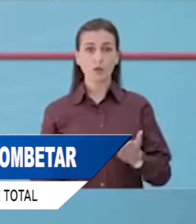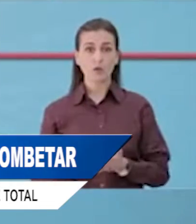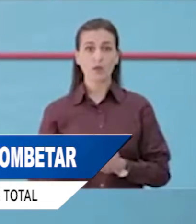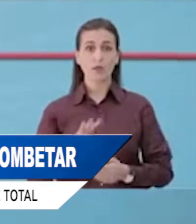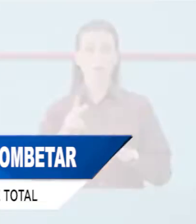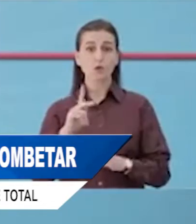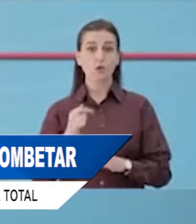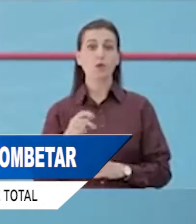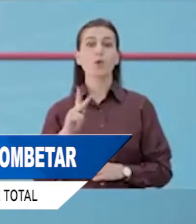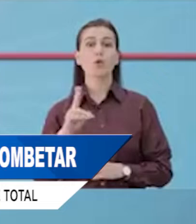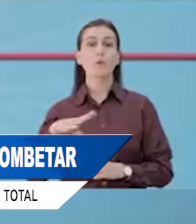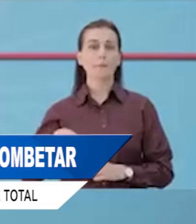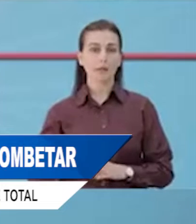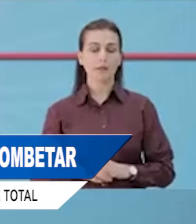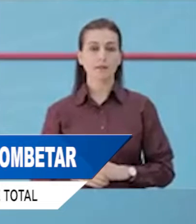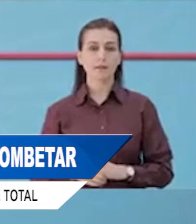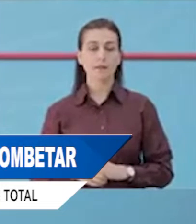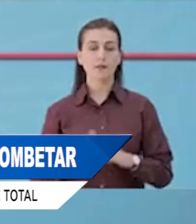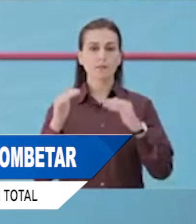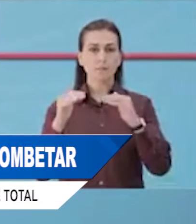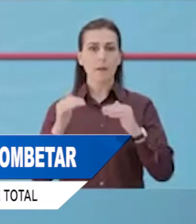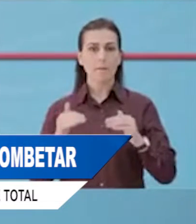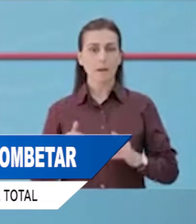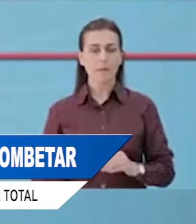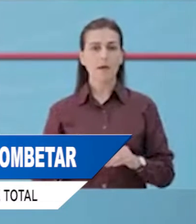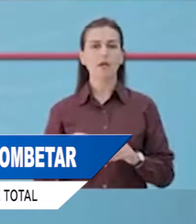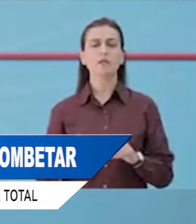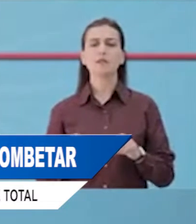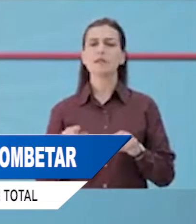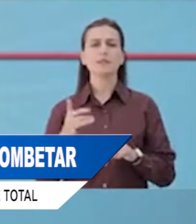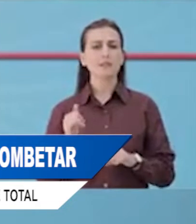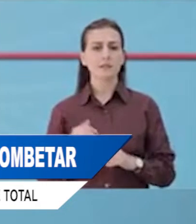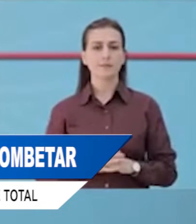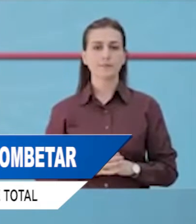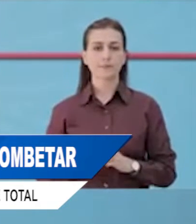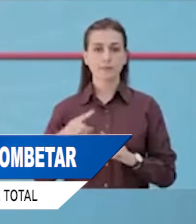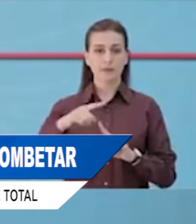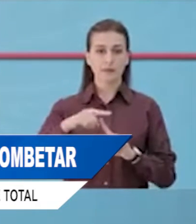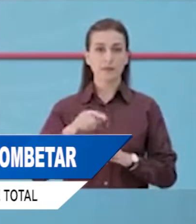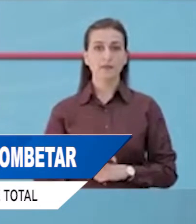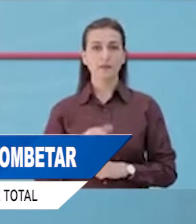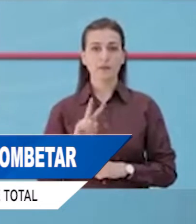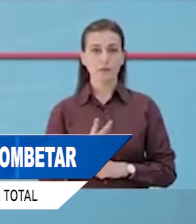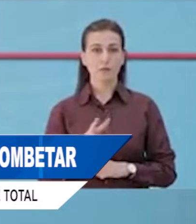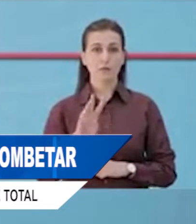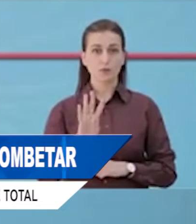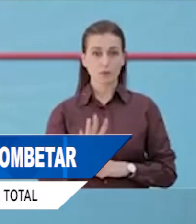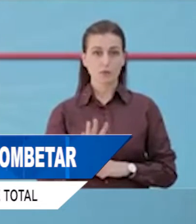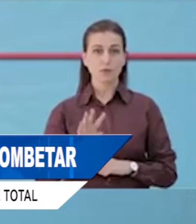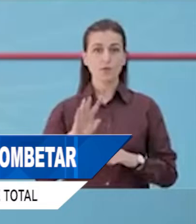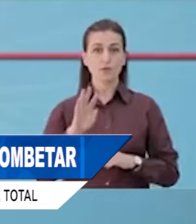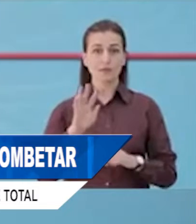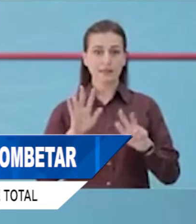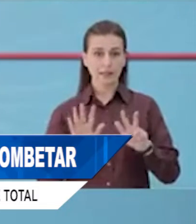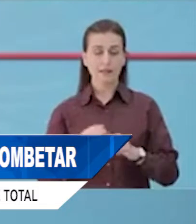43 pacientësh. Shpërndarja geografike e rasteve pozitive është si vijon. Tiranë 245